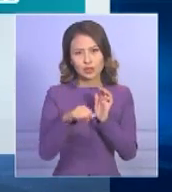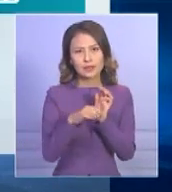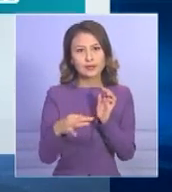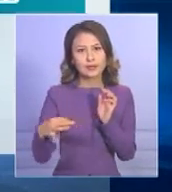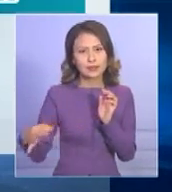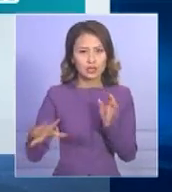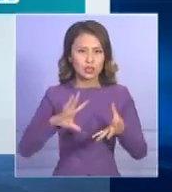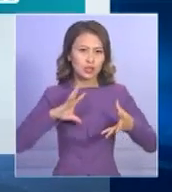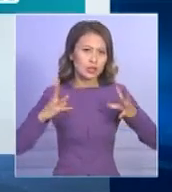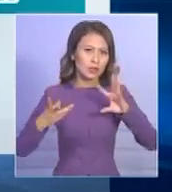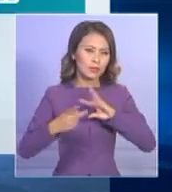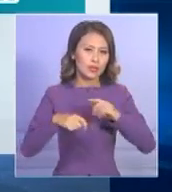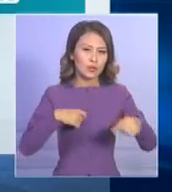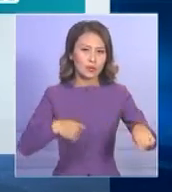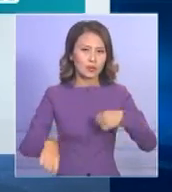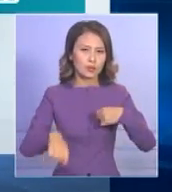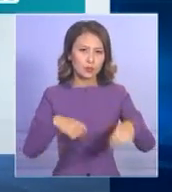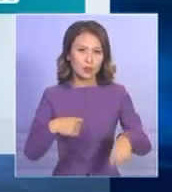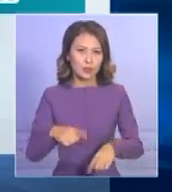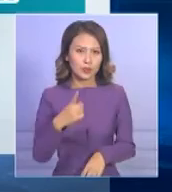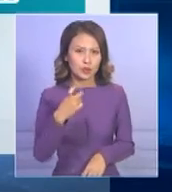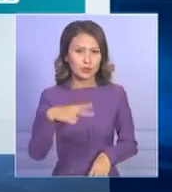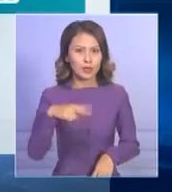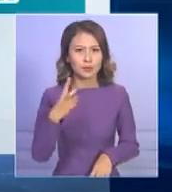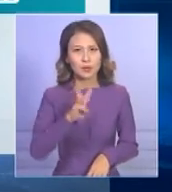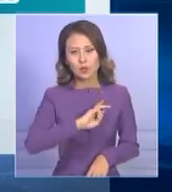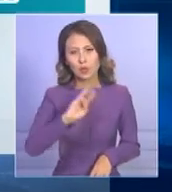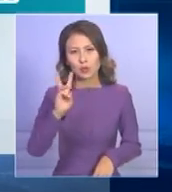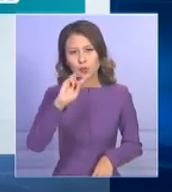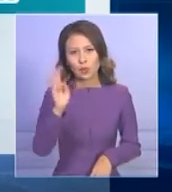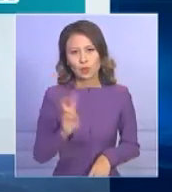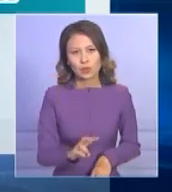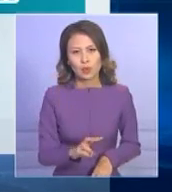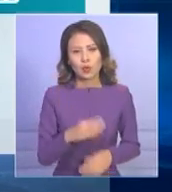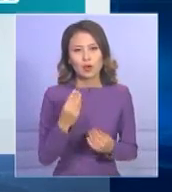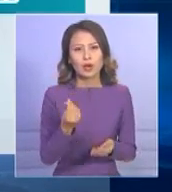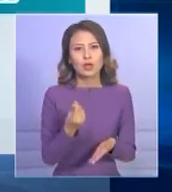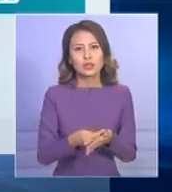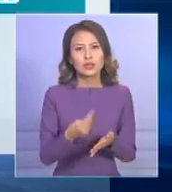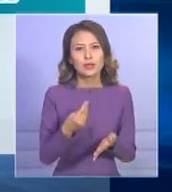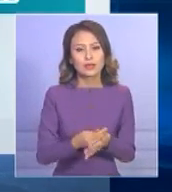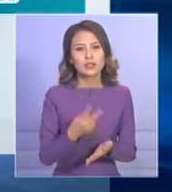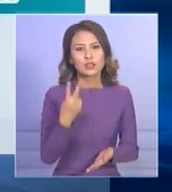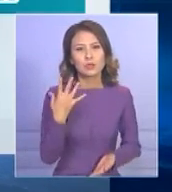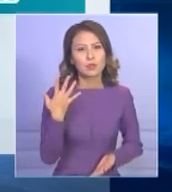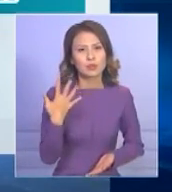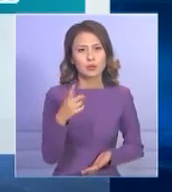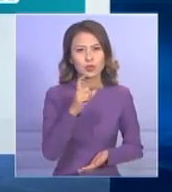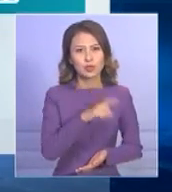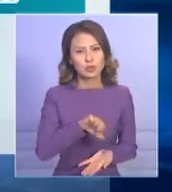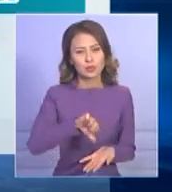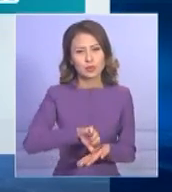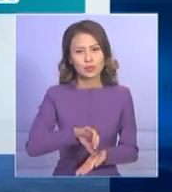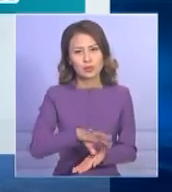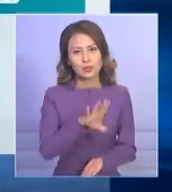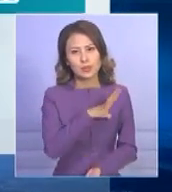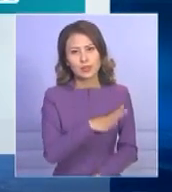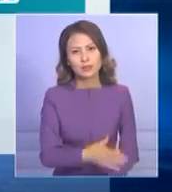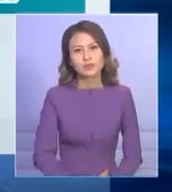36 тиын болды. Жалпы сауда-саттық көлемі 122 миллион доллардан асты. Оған қаржы нарығының 25 мүшесі